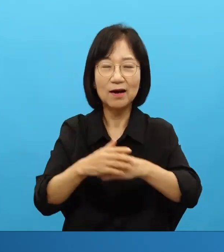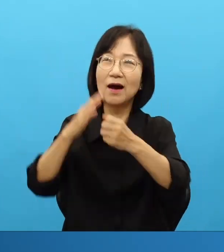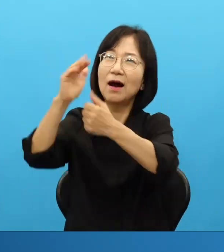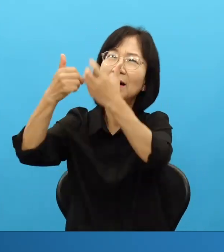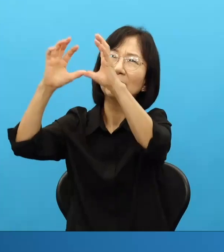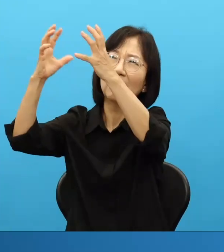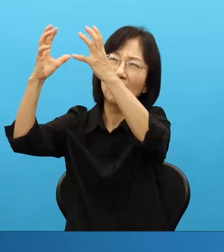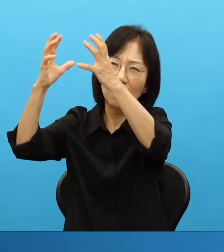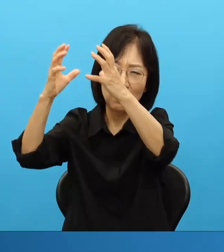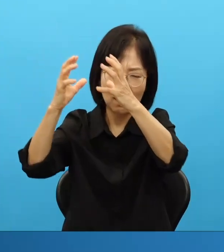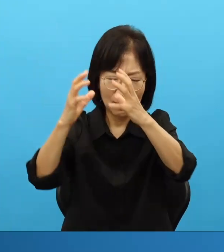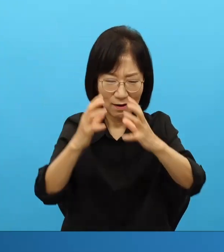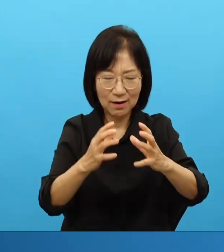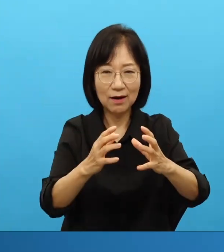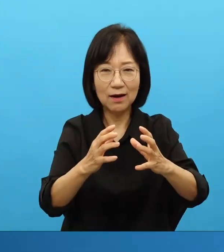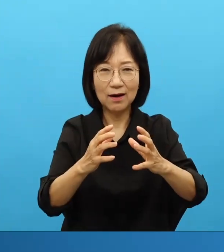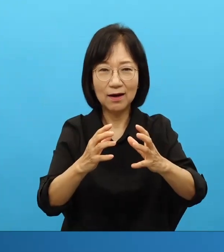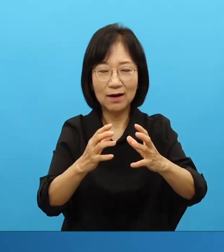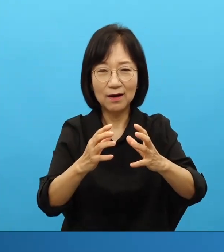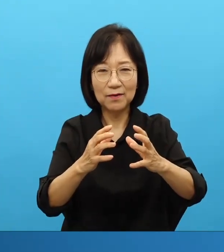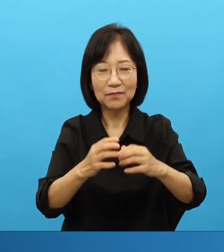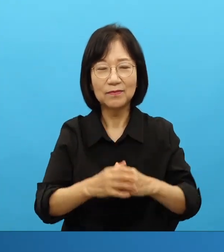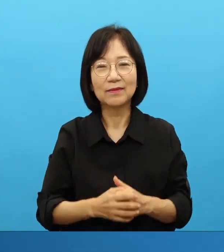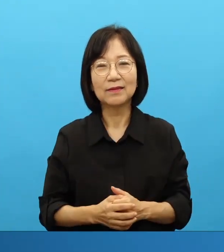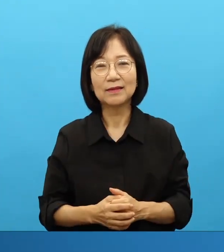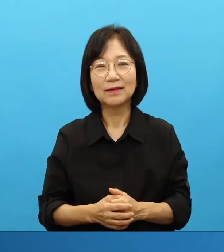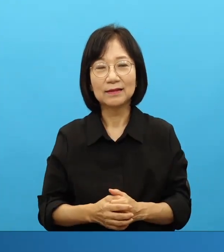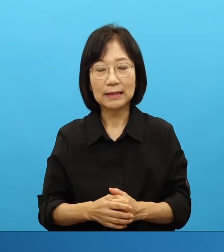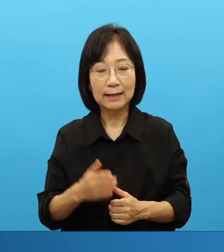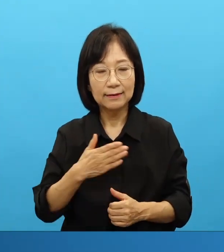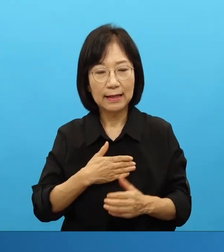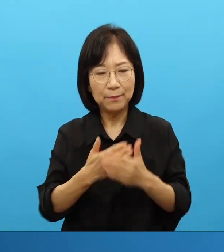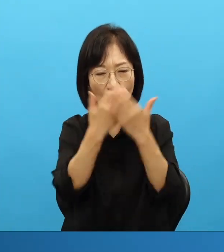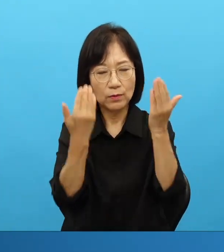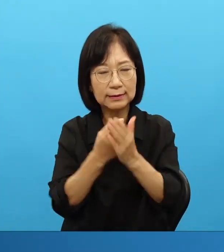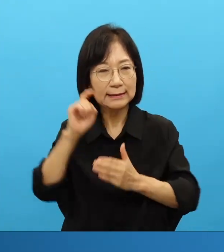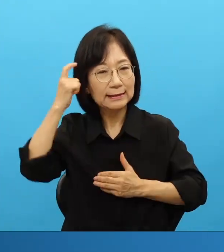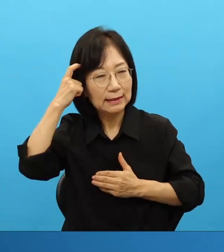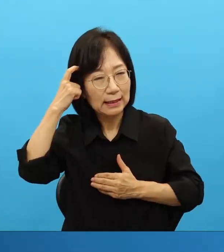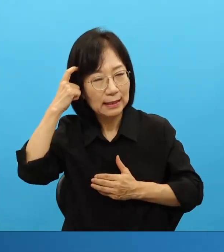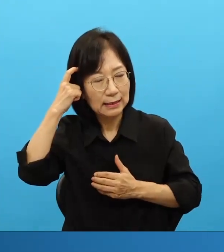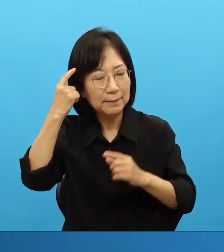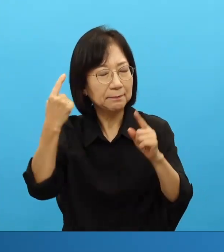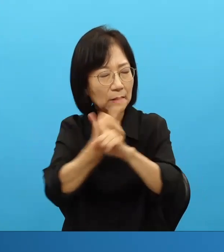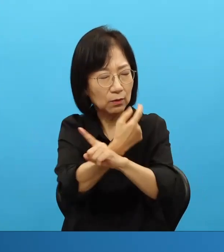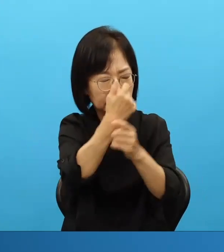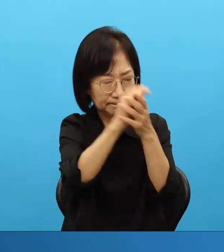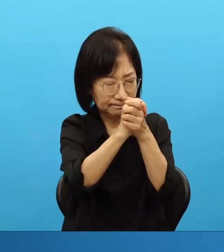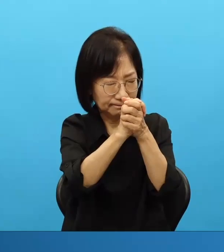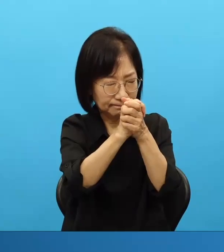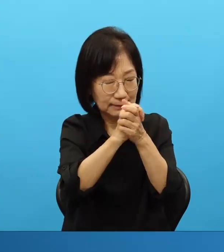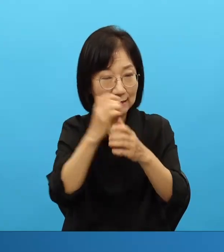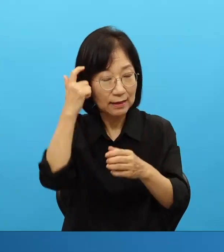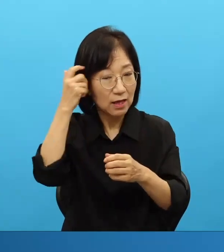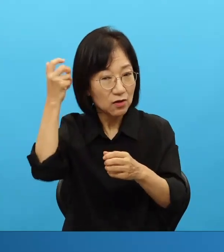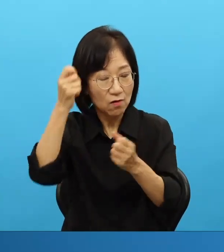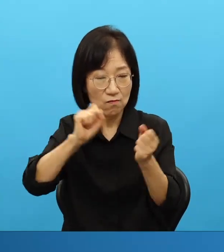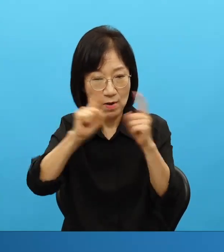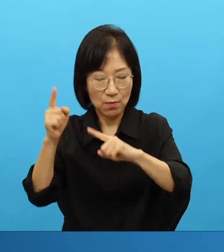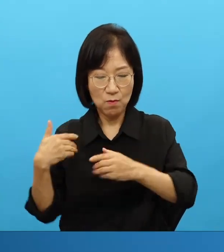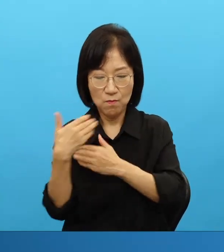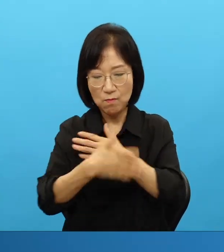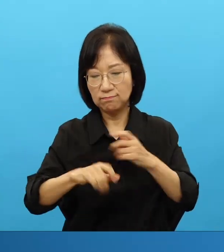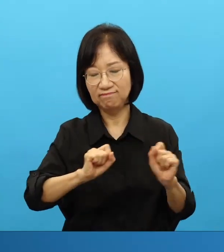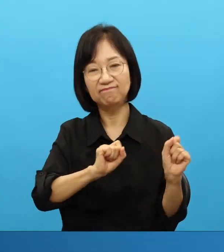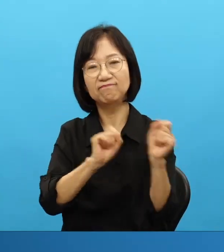하는 이게 힘입니다. 모든 생각을 기도로 바꾸라. 내 영을 살려라. 내 몸을 살려라.